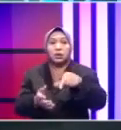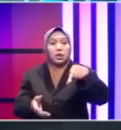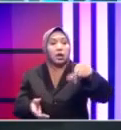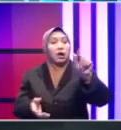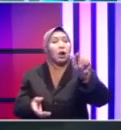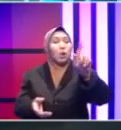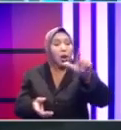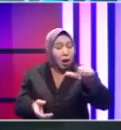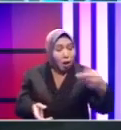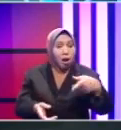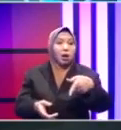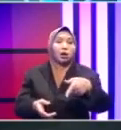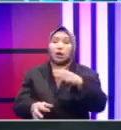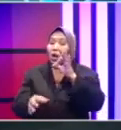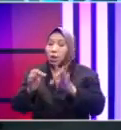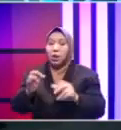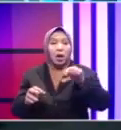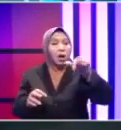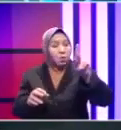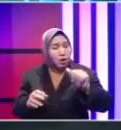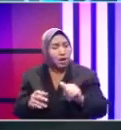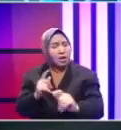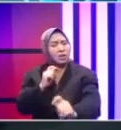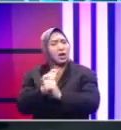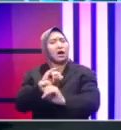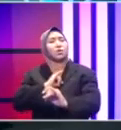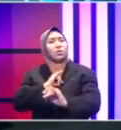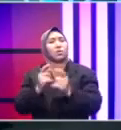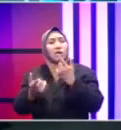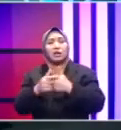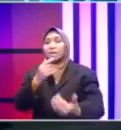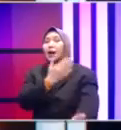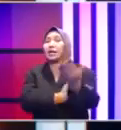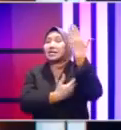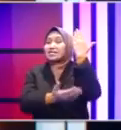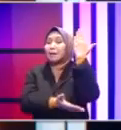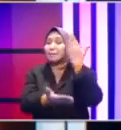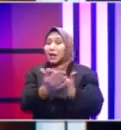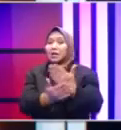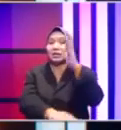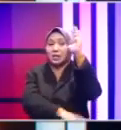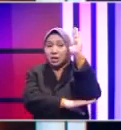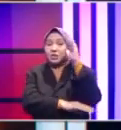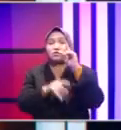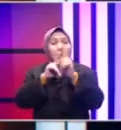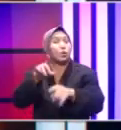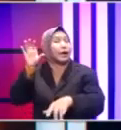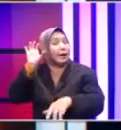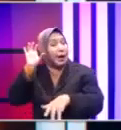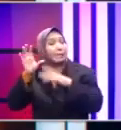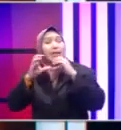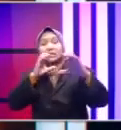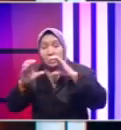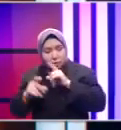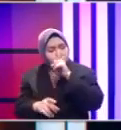Kaulah Oke kalau Lanina menahan aku DVD vaggis sampai ke tengah hari senyum suruh aku dengar aku yang